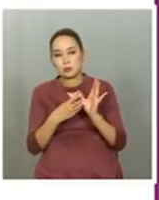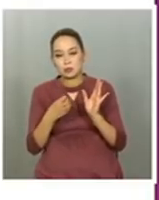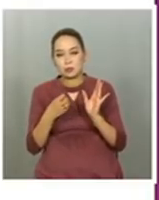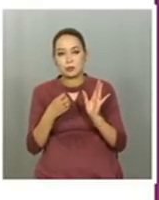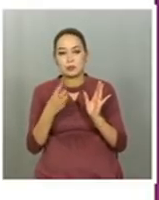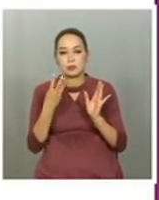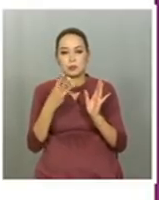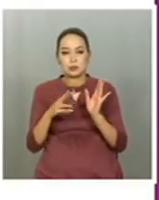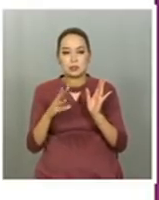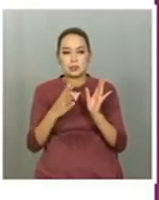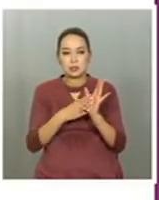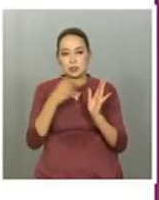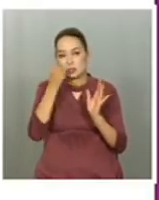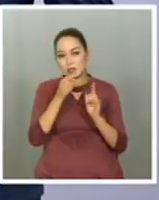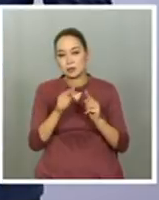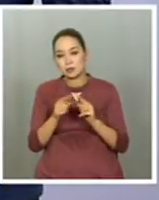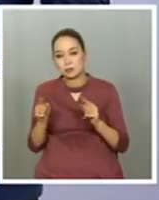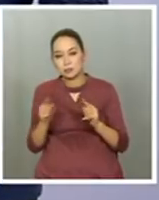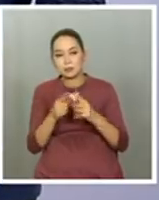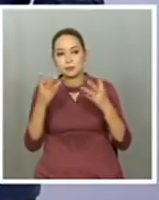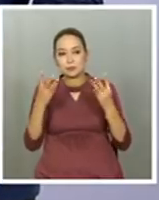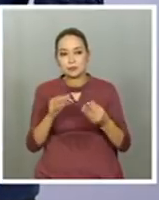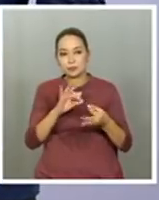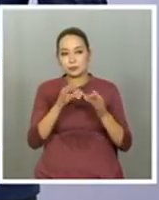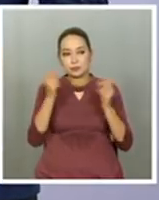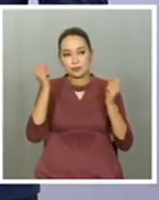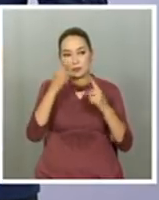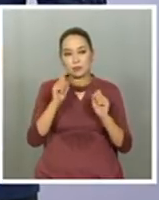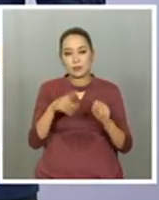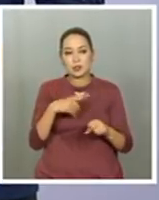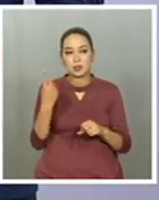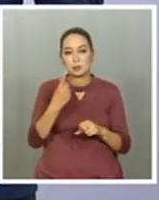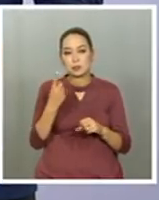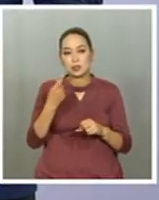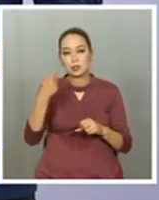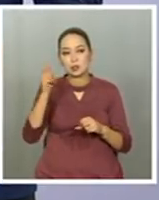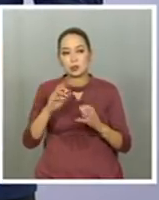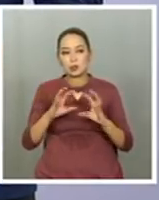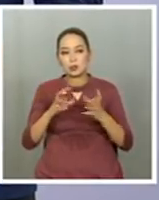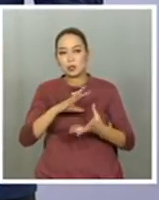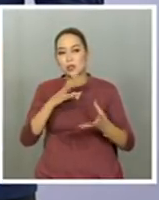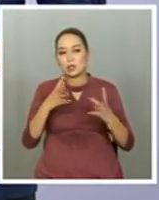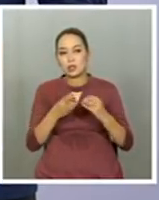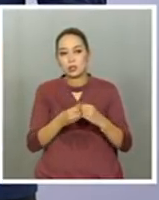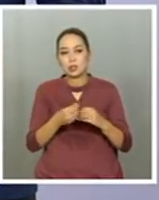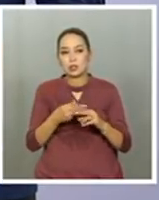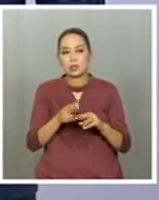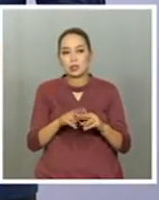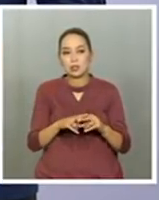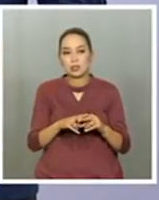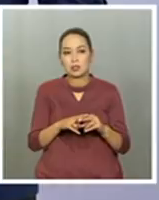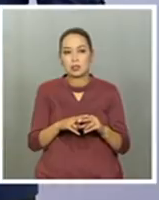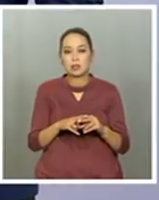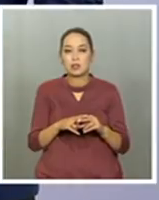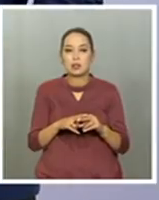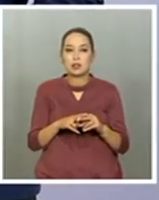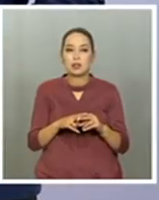1930-39-лар аралығындағы кезеңдер. Бірінші дүниежүзілік соғыстан кейін жалпы жеңген елдер мен жеңілген елдер